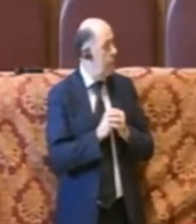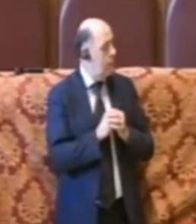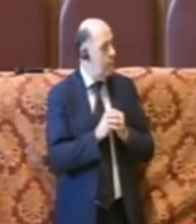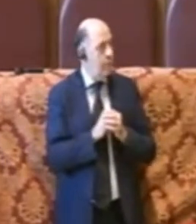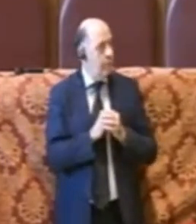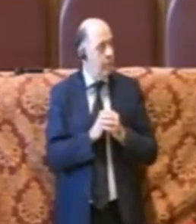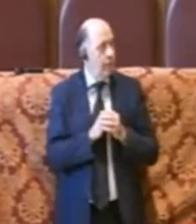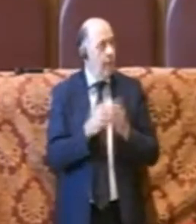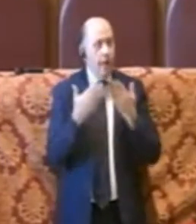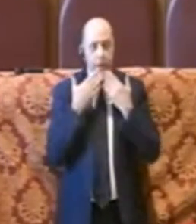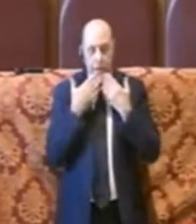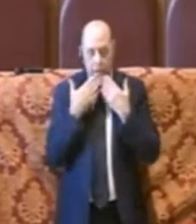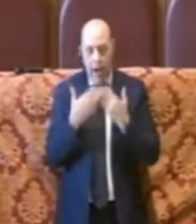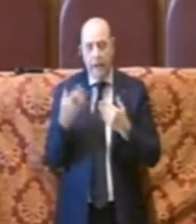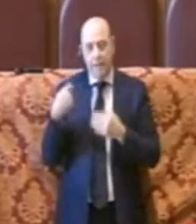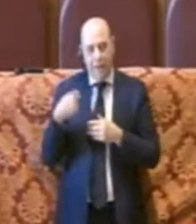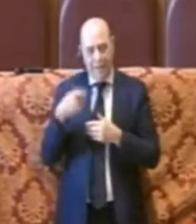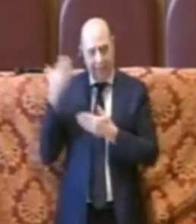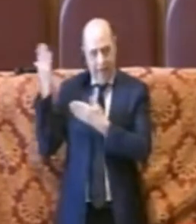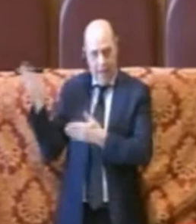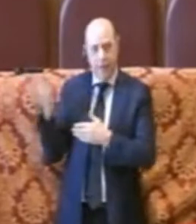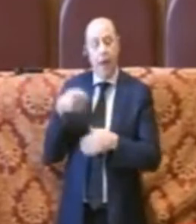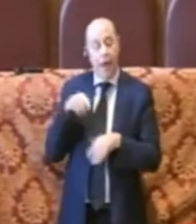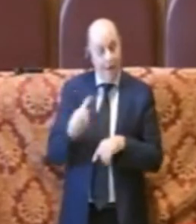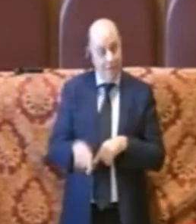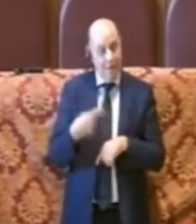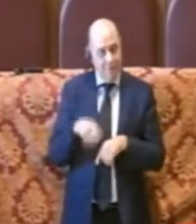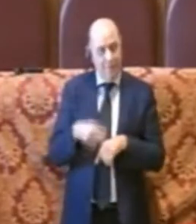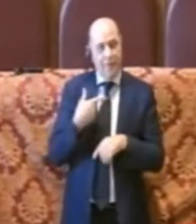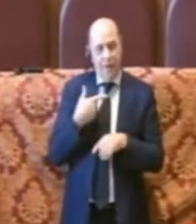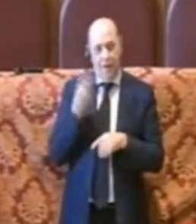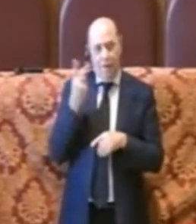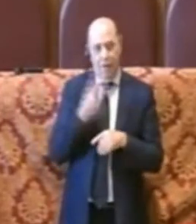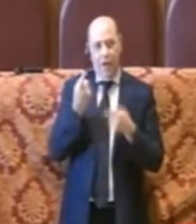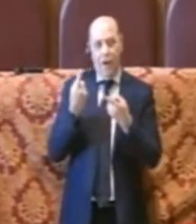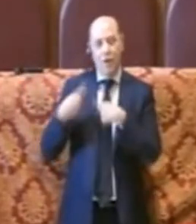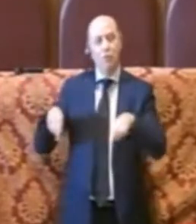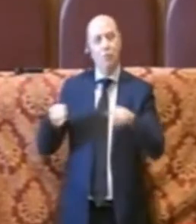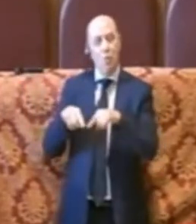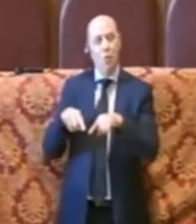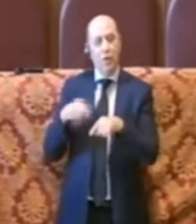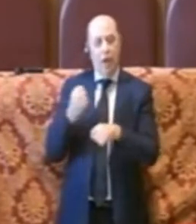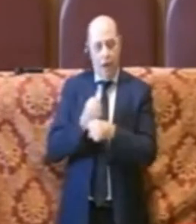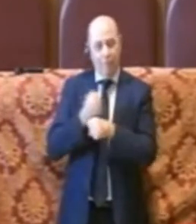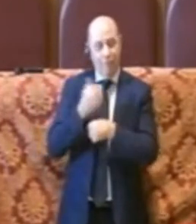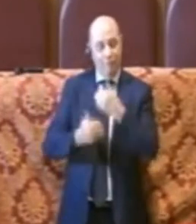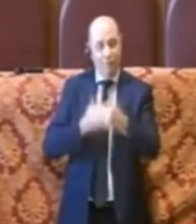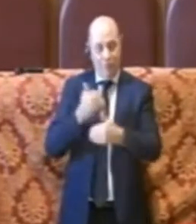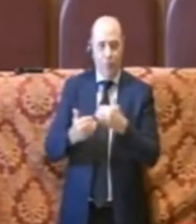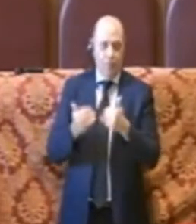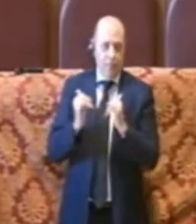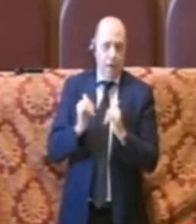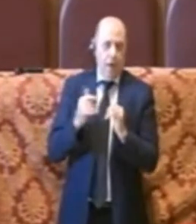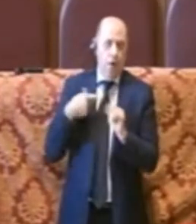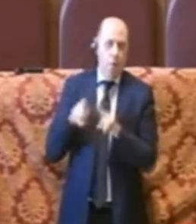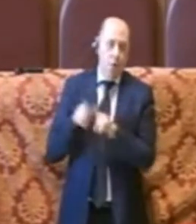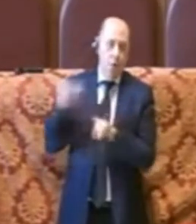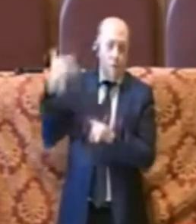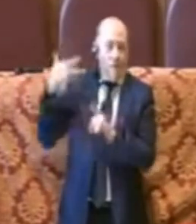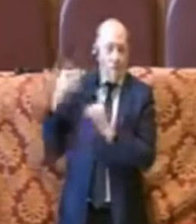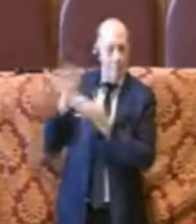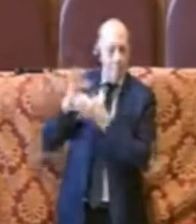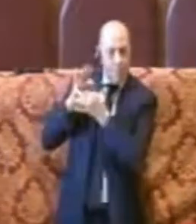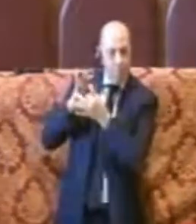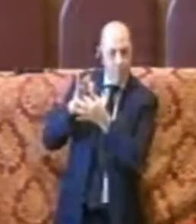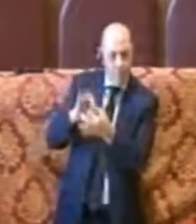Grazie Presidente, si tratta di un'operazione questa da parte della Giunta che va assolutamente in continuità con un processo